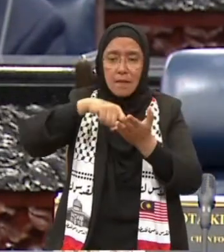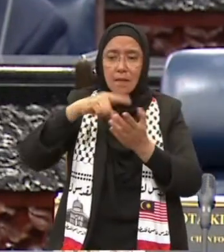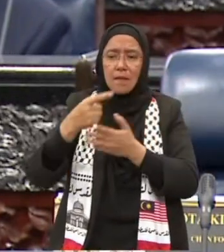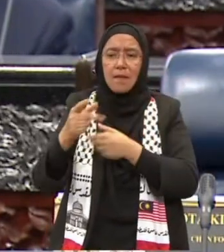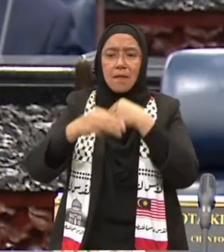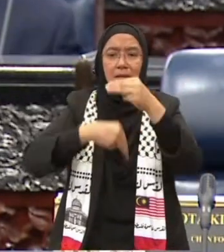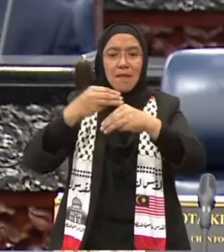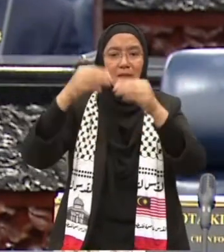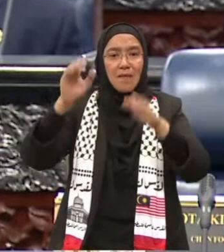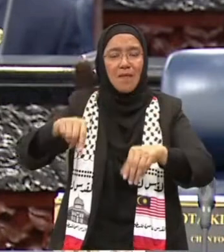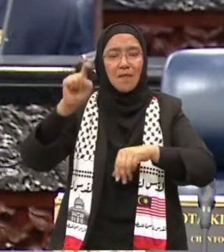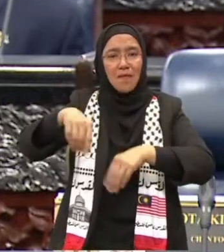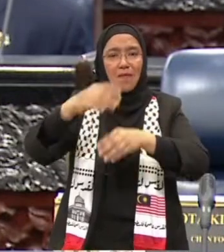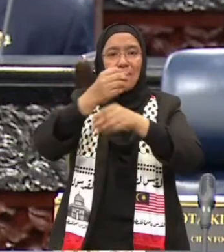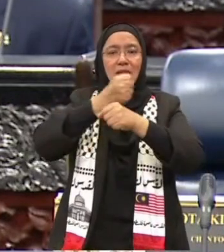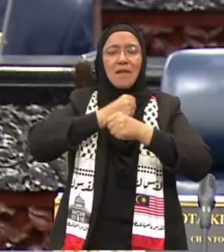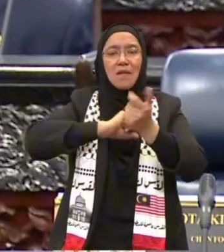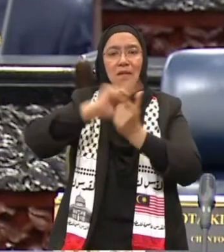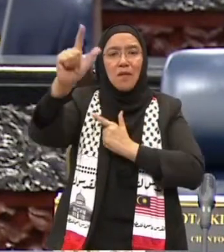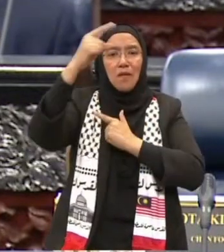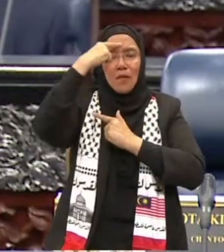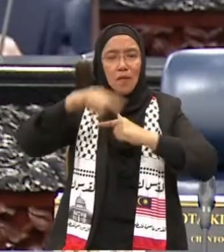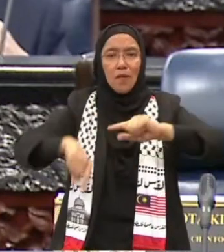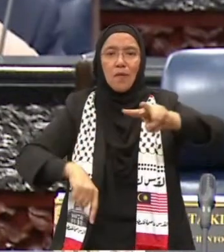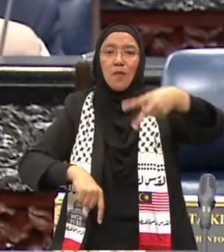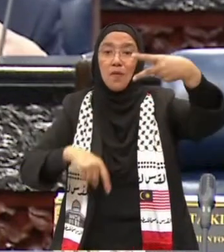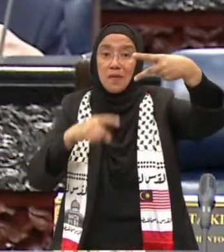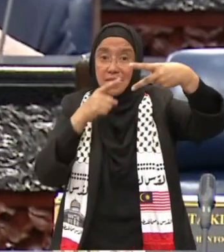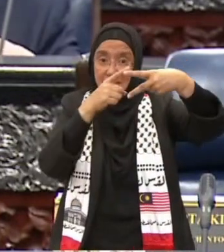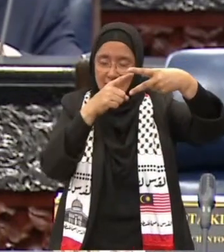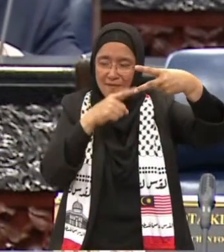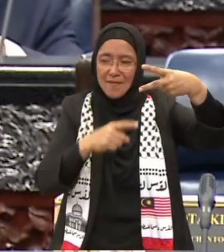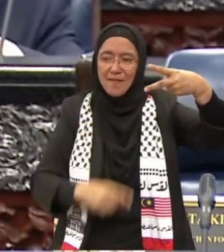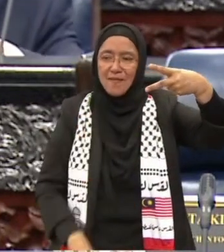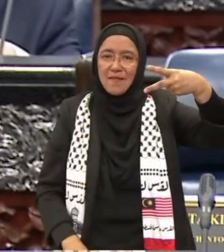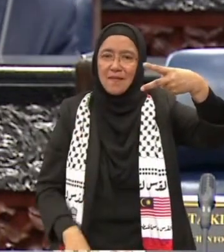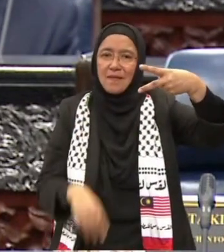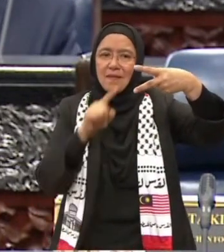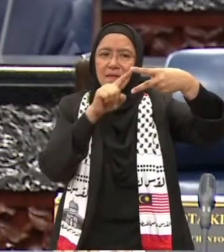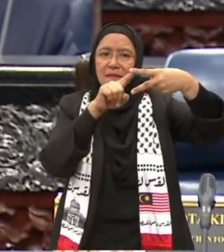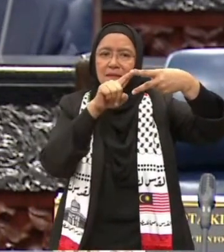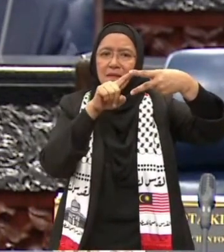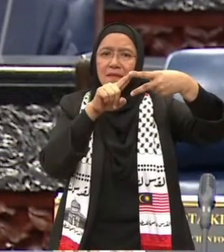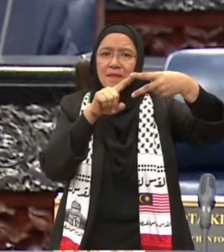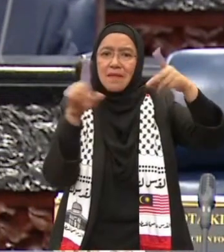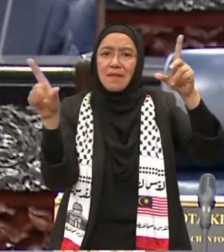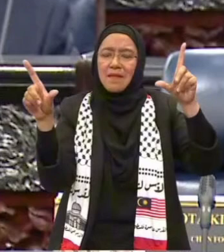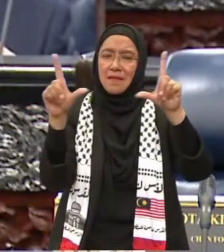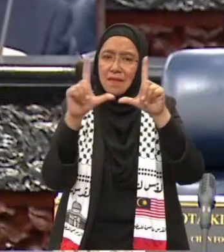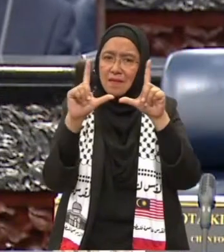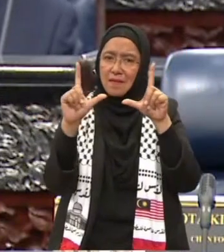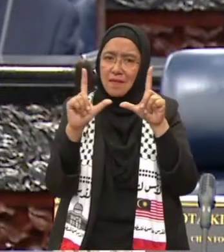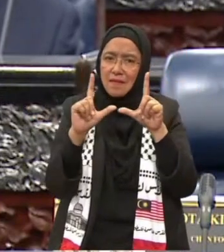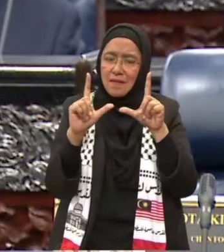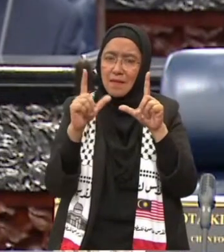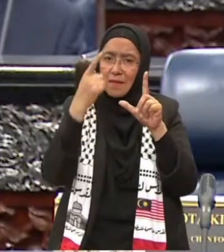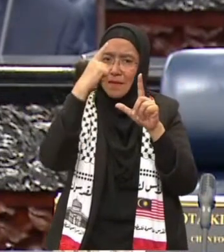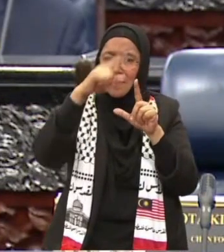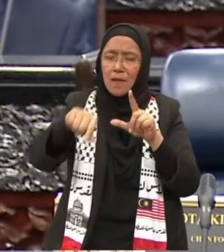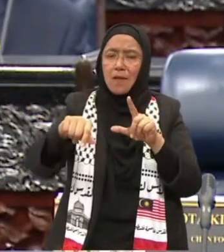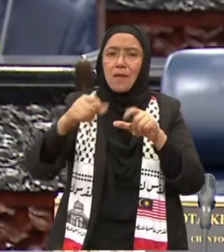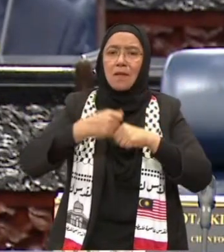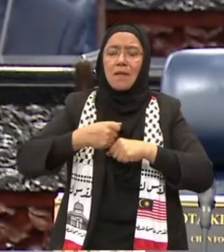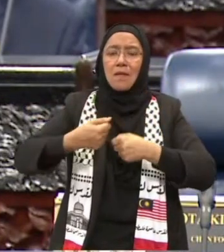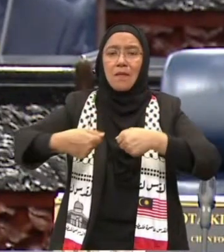mendapatkan kebenaran melalui dua perkara, iaitu yang dipanggil permit pengiklanan dan jualan AP dan